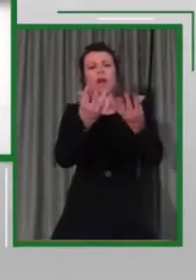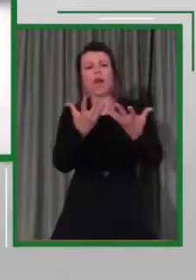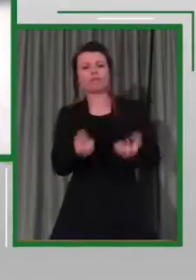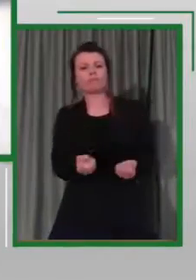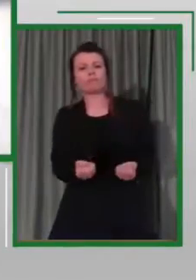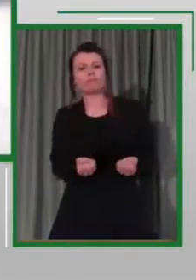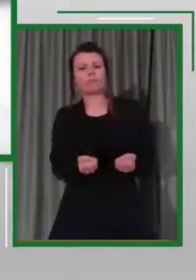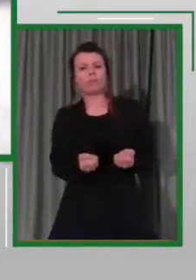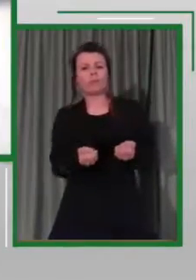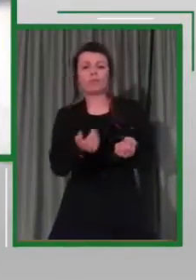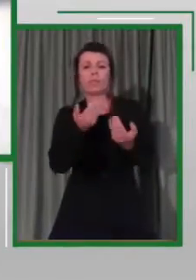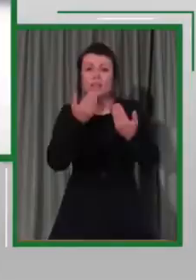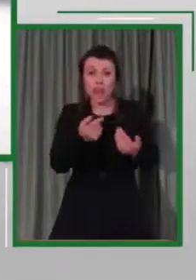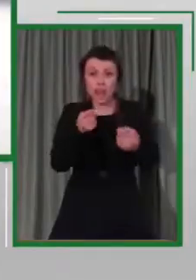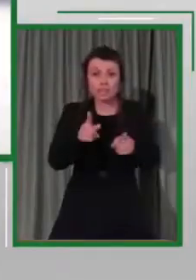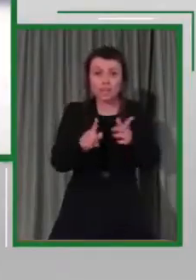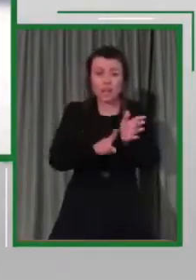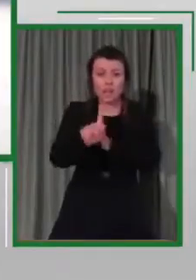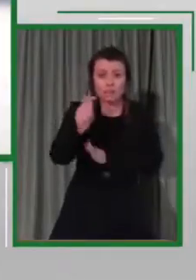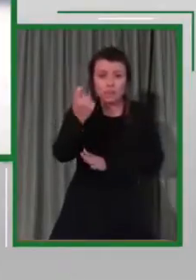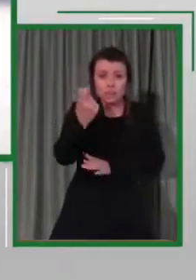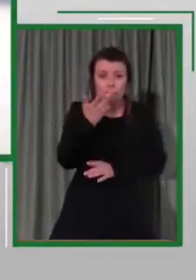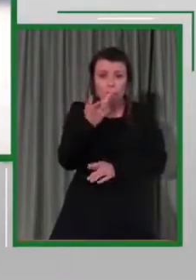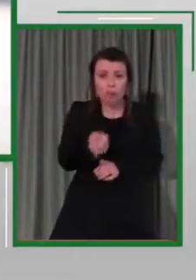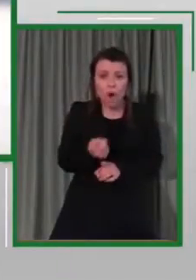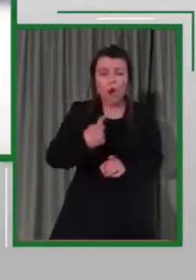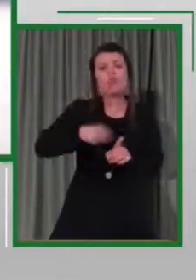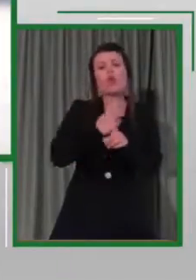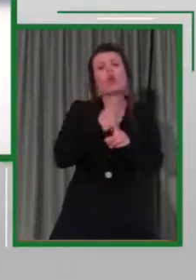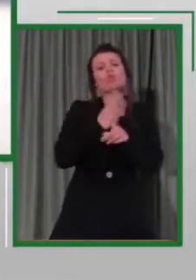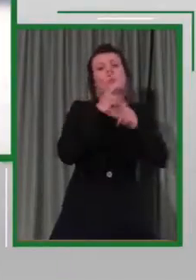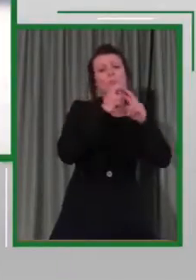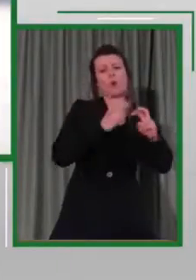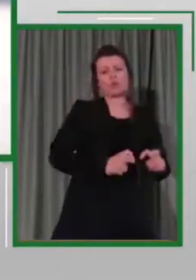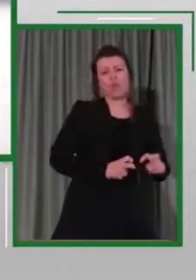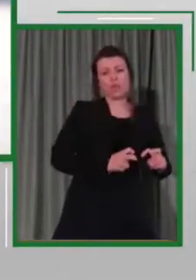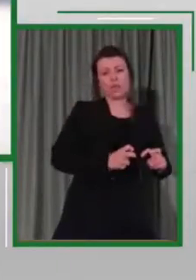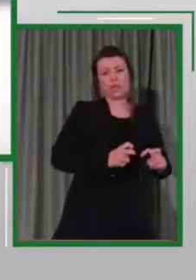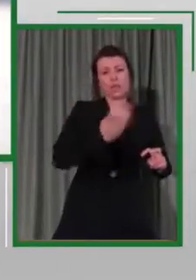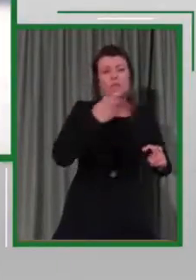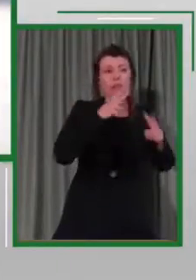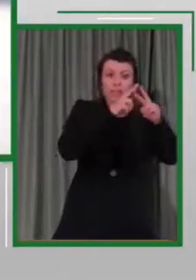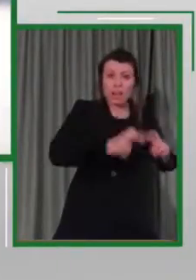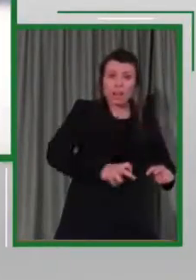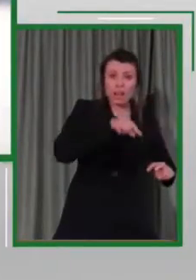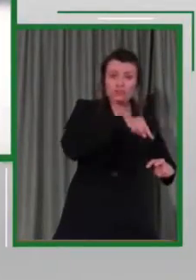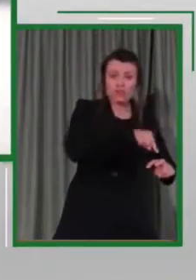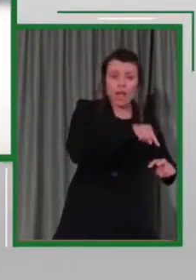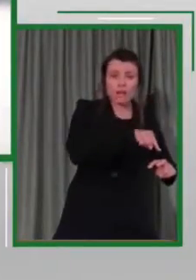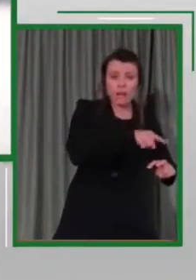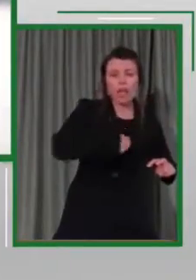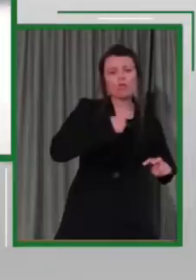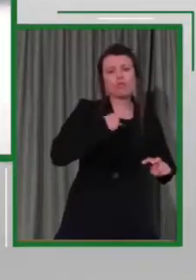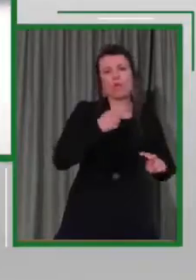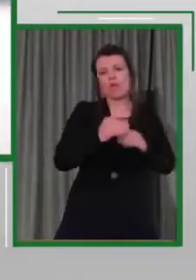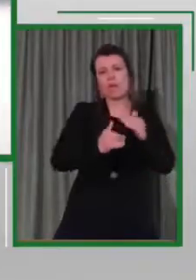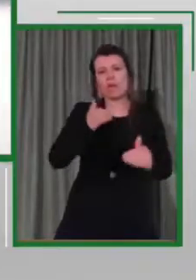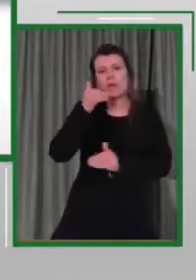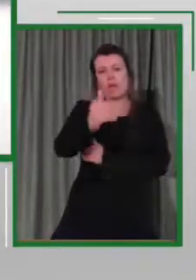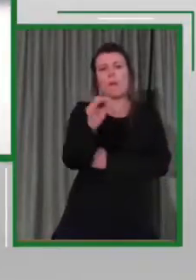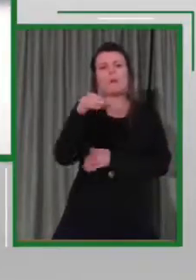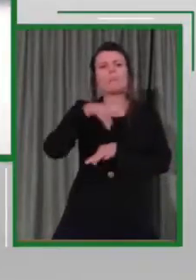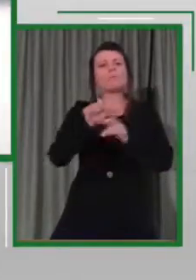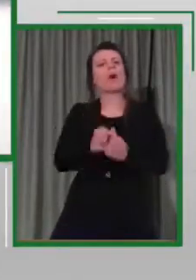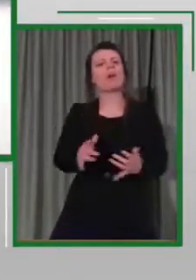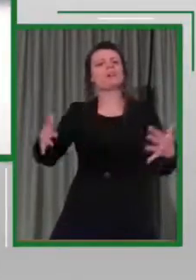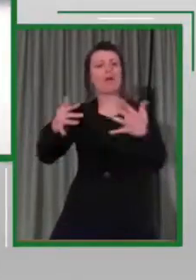sulla ricerca, che è quella che fa fare dei passi avanti nel contrasto a questa pandemia. Quindi